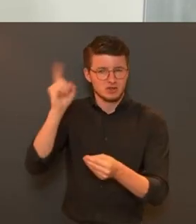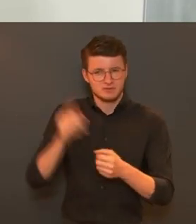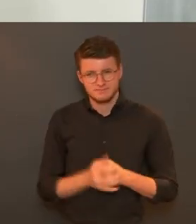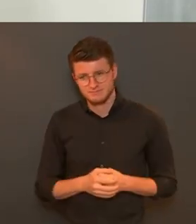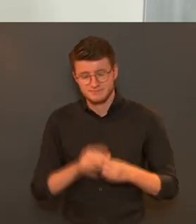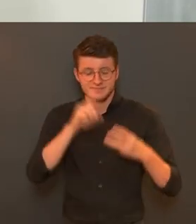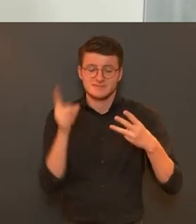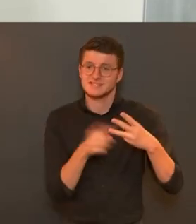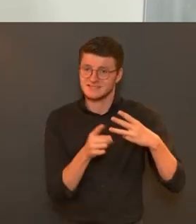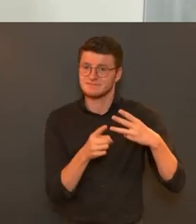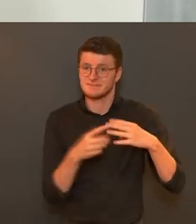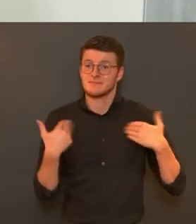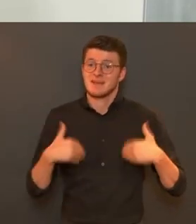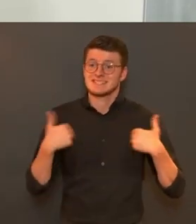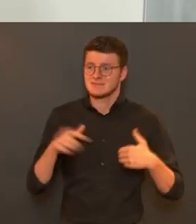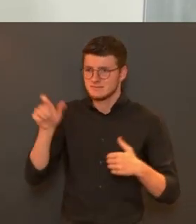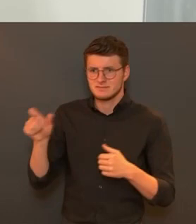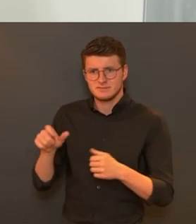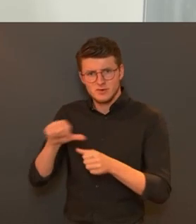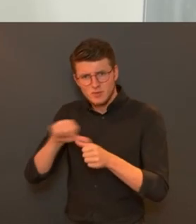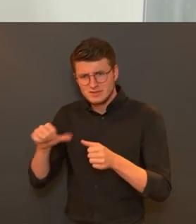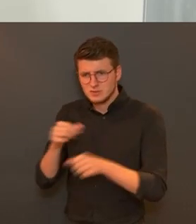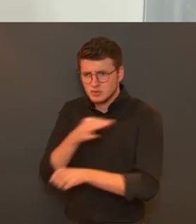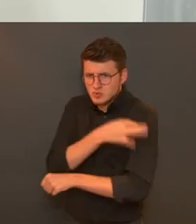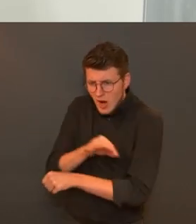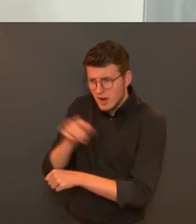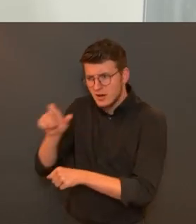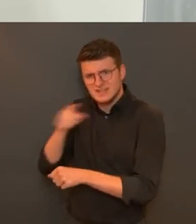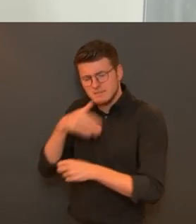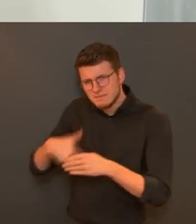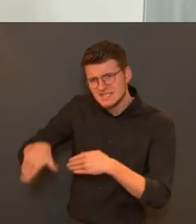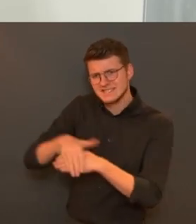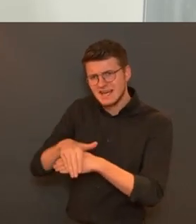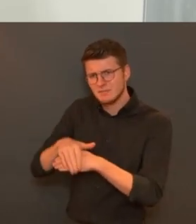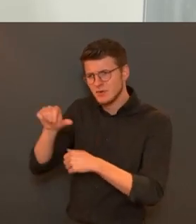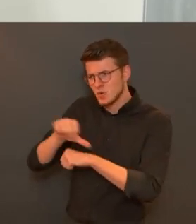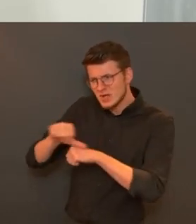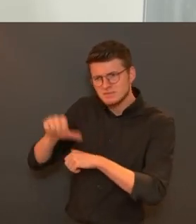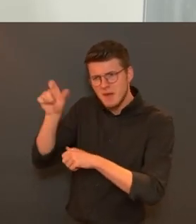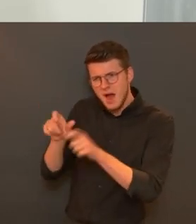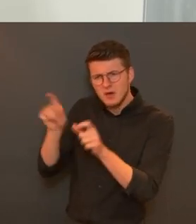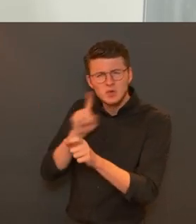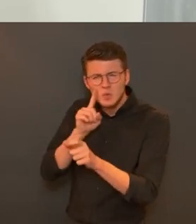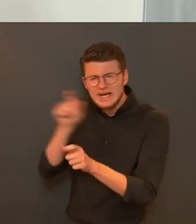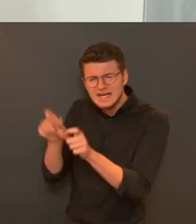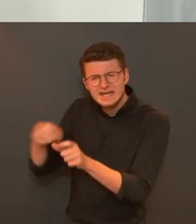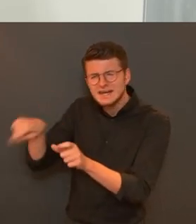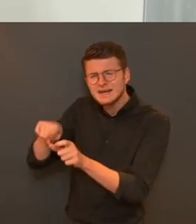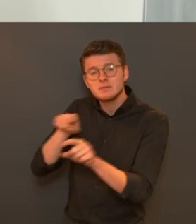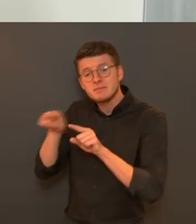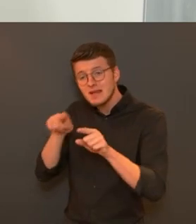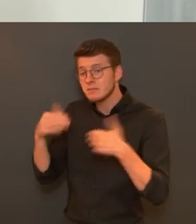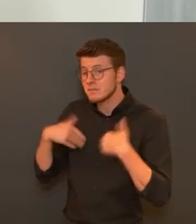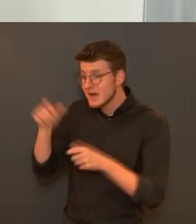Protégez les personnes fragiles. Et quand on parle de personnes fragiles, on parle de personnes